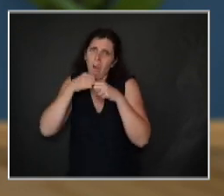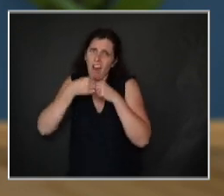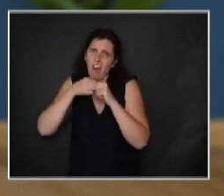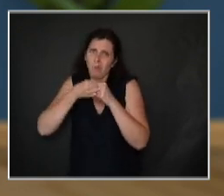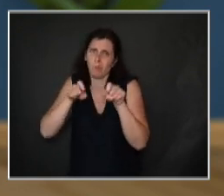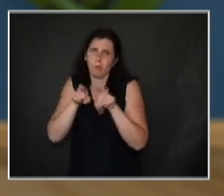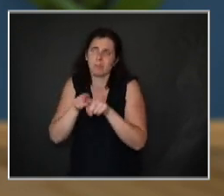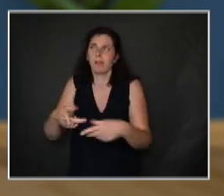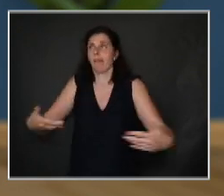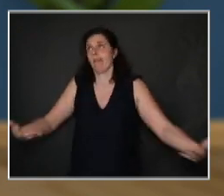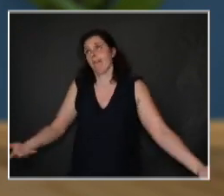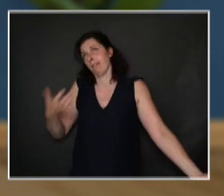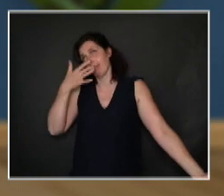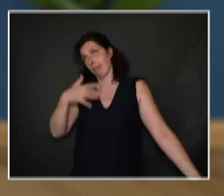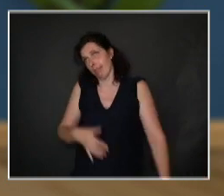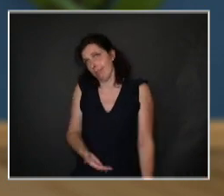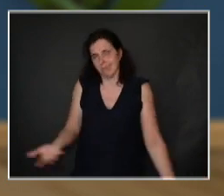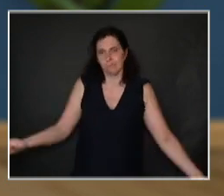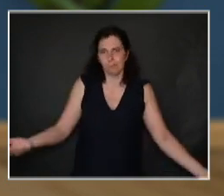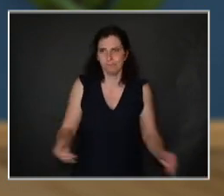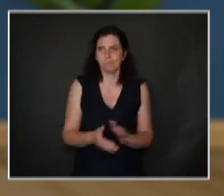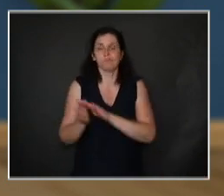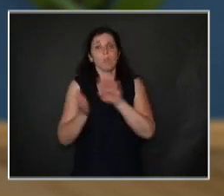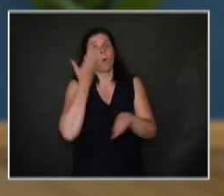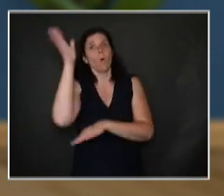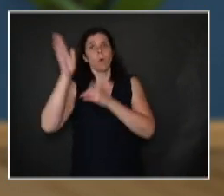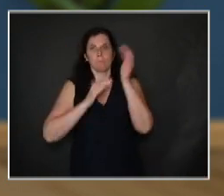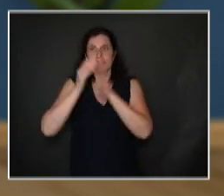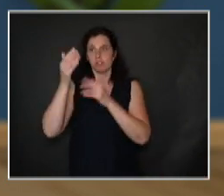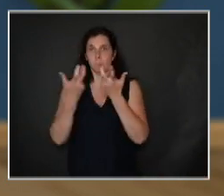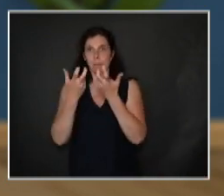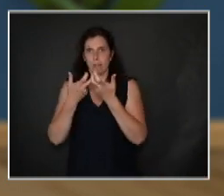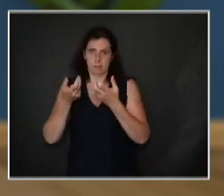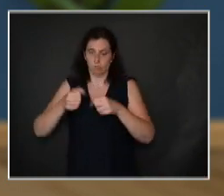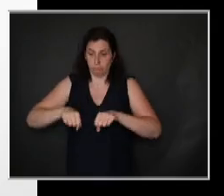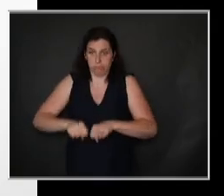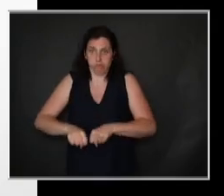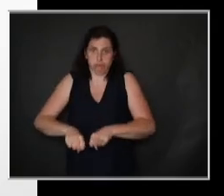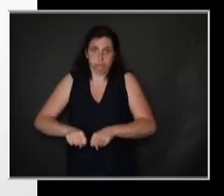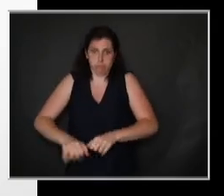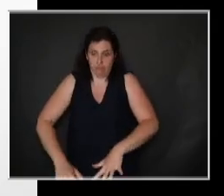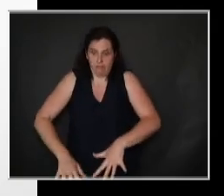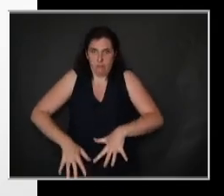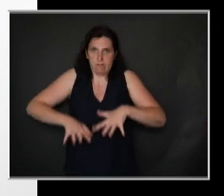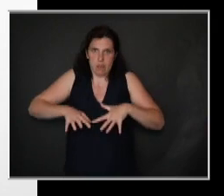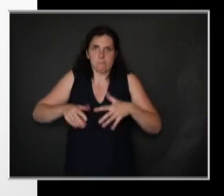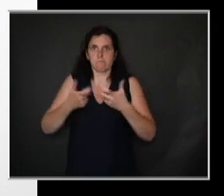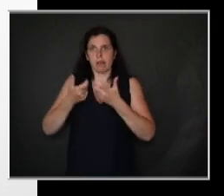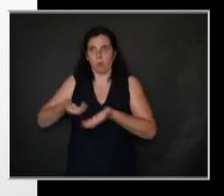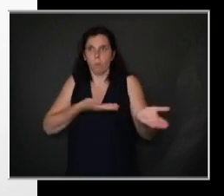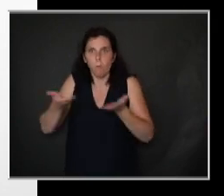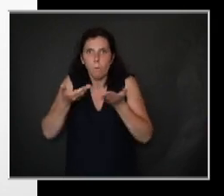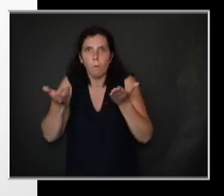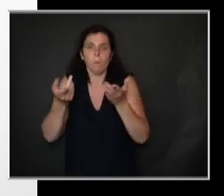c'est un peu désespérant. Alors après, il y a d'autres métiers où il y a des engins vibrants. il y a les chauffeurs-livreurs, les voyageurs